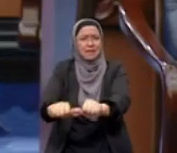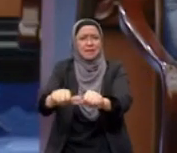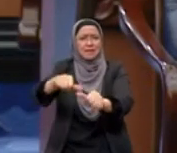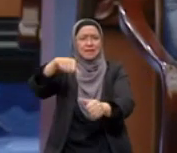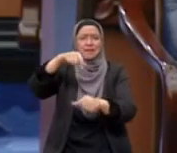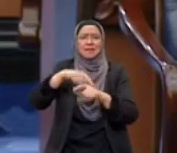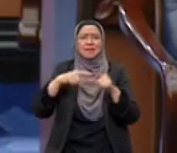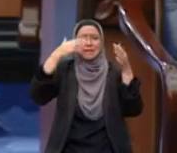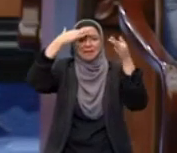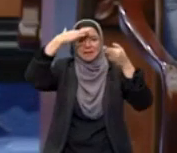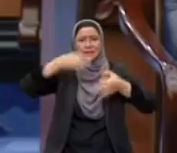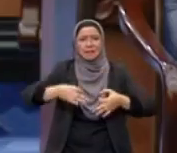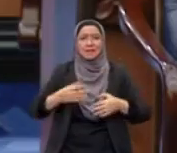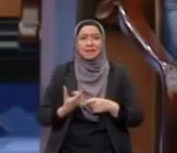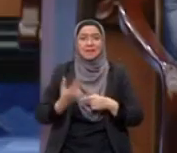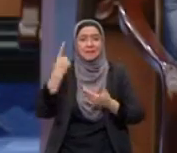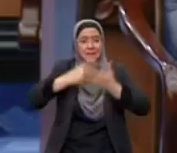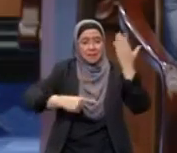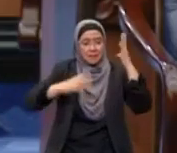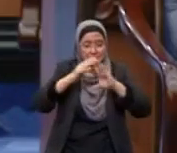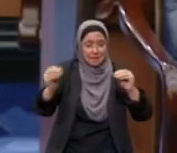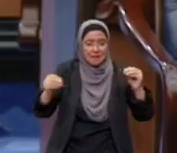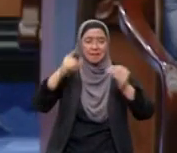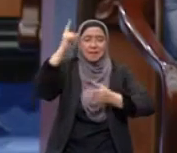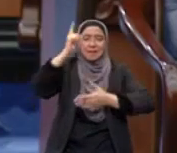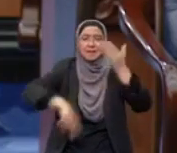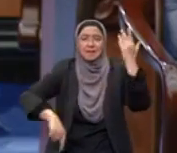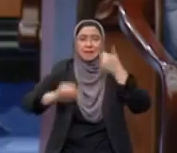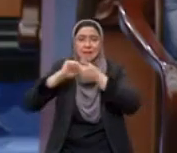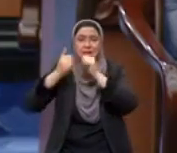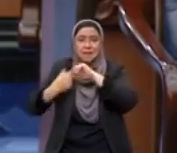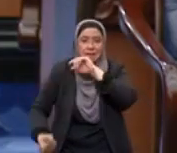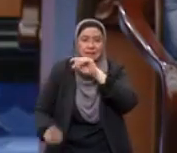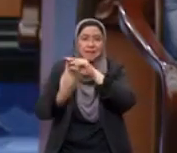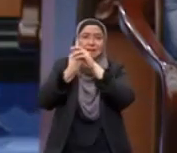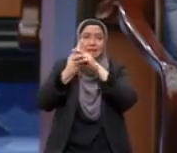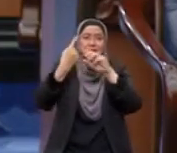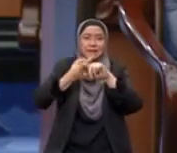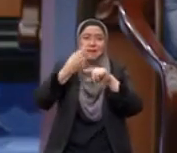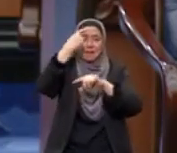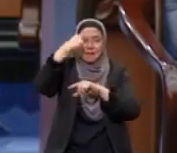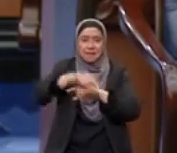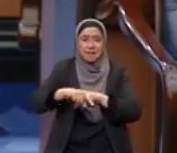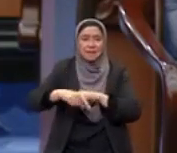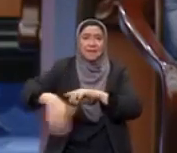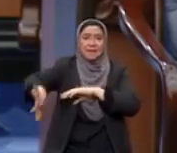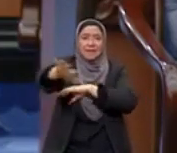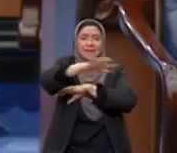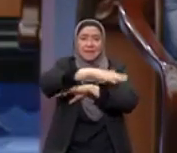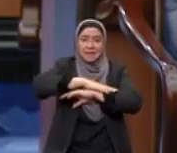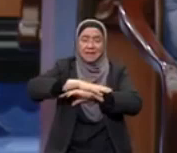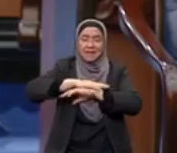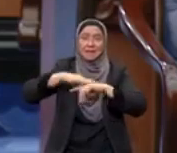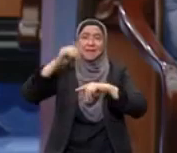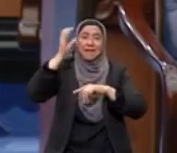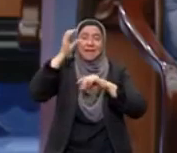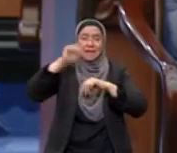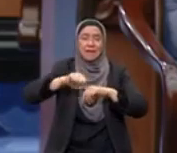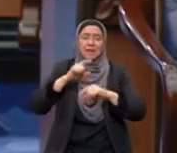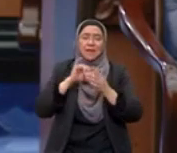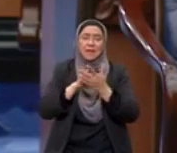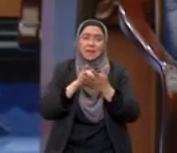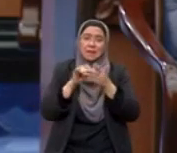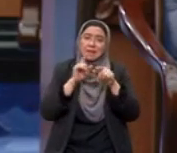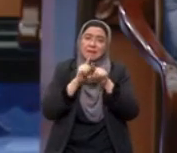penyelesaian isu-isu berhubung laut China Selatan mestilah berdasarkan undang-undang antarabangsa dan konvensyen undang-undang laut